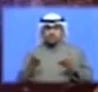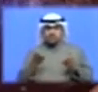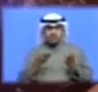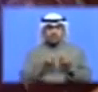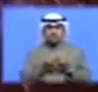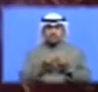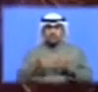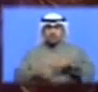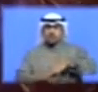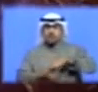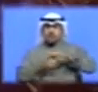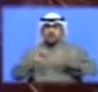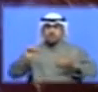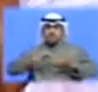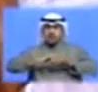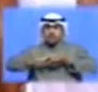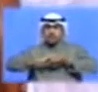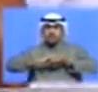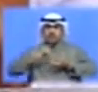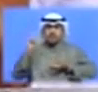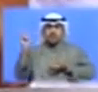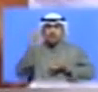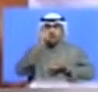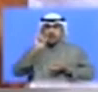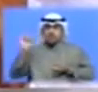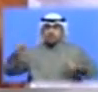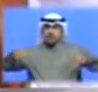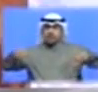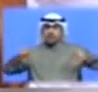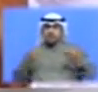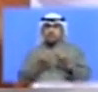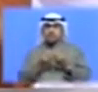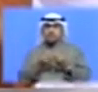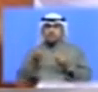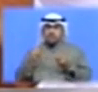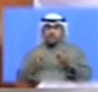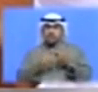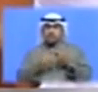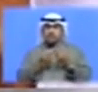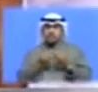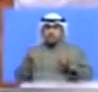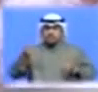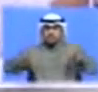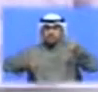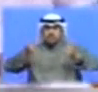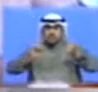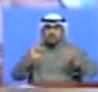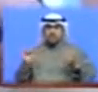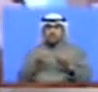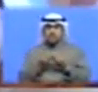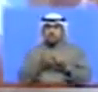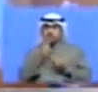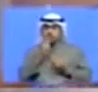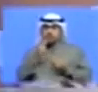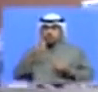لرئيس الاتحاد الدولي للدراجات النارية نائب رئيس الاتحاد الدولي للسيارات ناصر بن خليفة العطية، أشاد معاليه